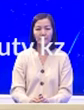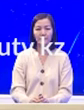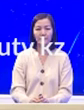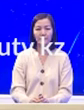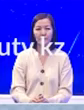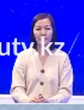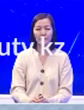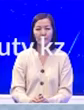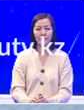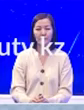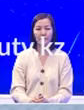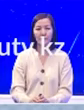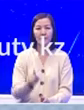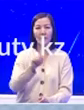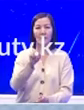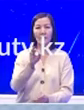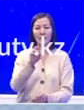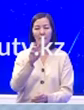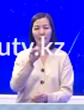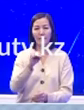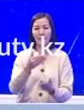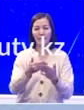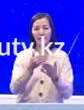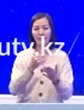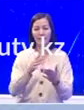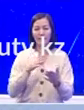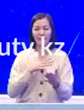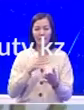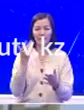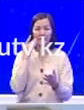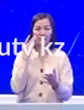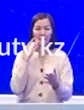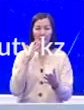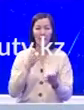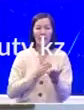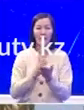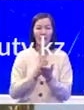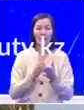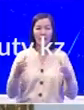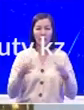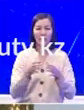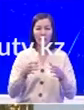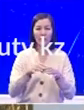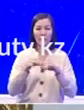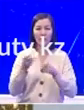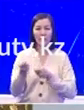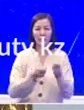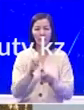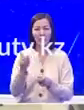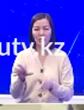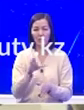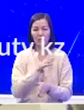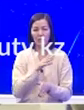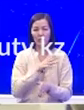асырып қарасатын. Заманбек Батталханов берге дейін қызметтен қол үзбей облыстық ардагерлер кеңесіне төрағалық етті. Дінмұхаммед